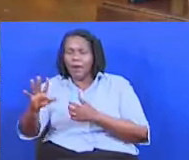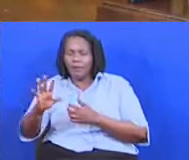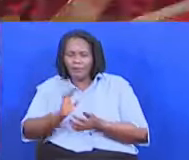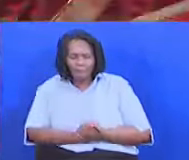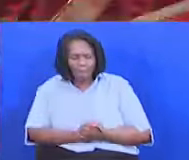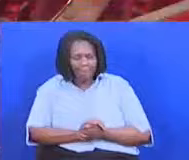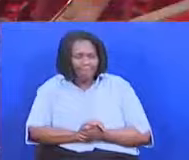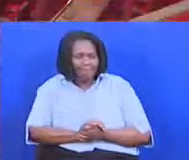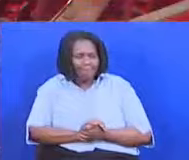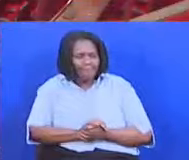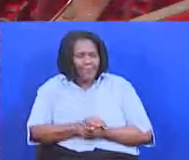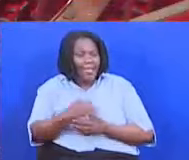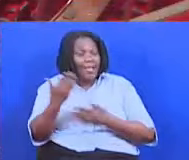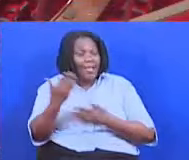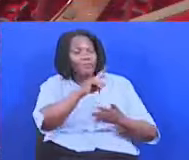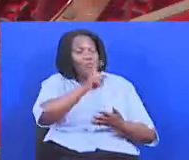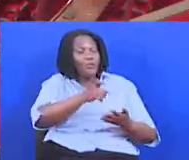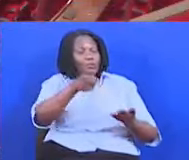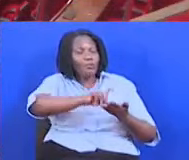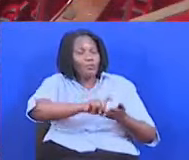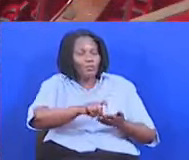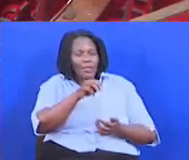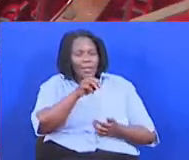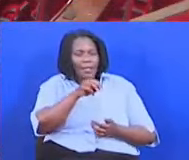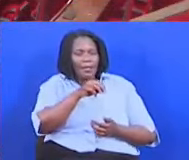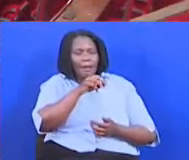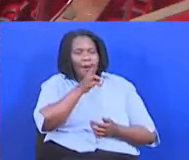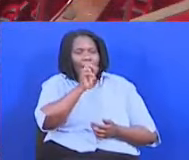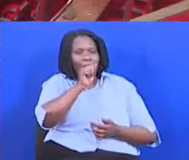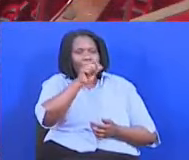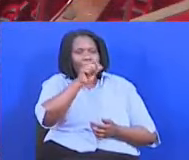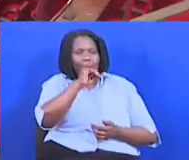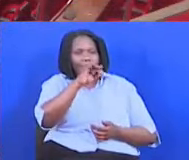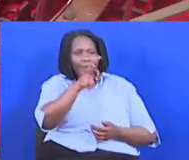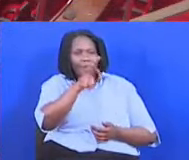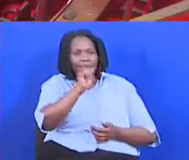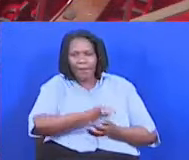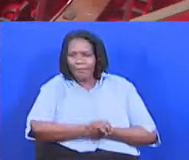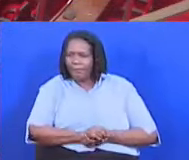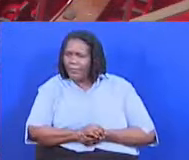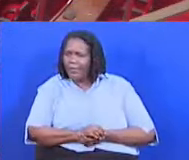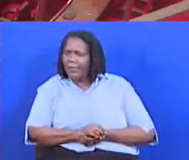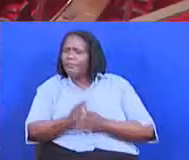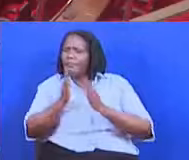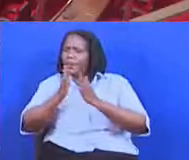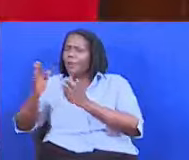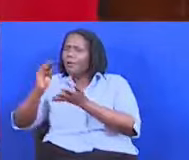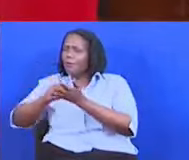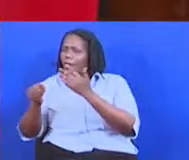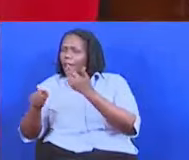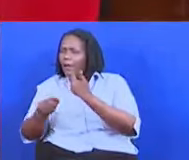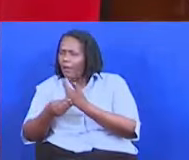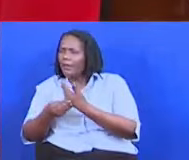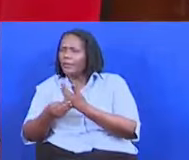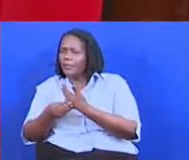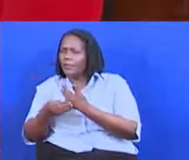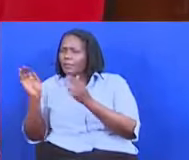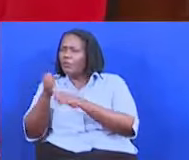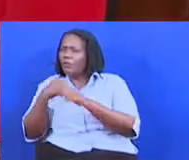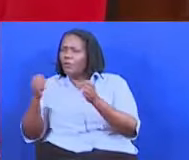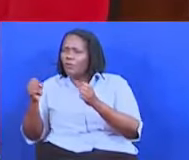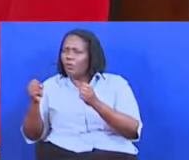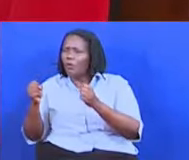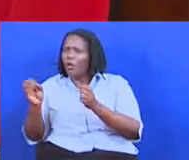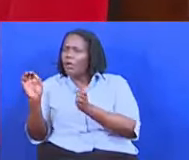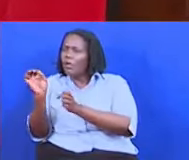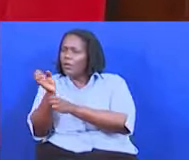nyongeza. Kuna mpango gani wa kukinusuru kisiwa cha Mtambwe Mkuu kilichoko katika jimbo